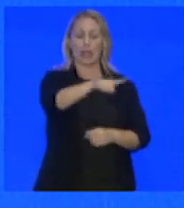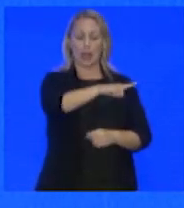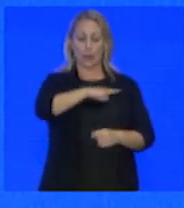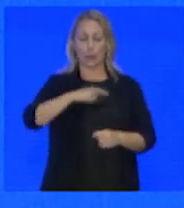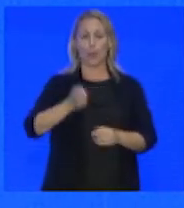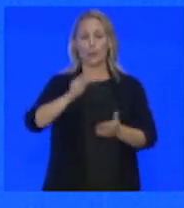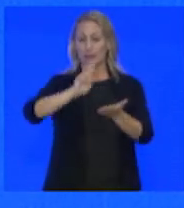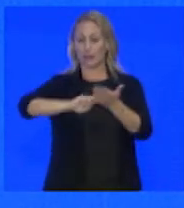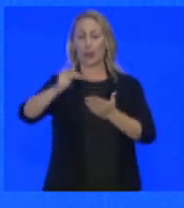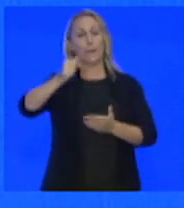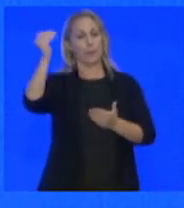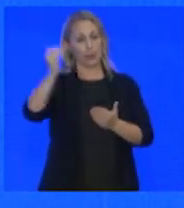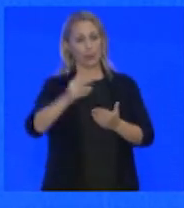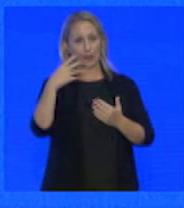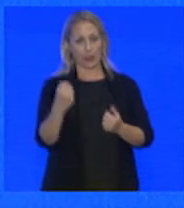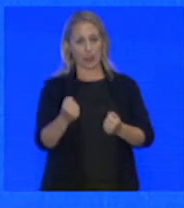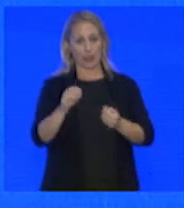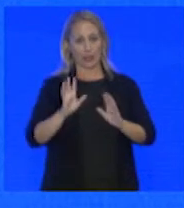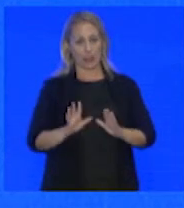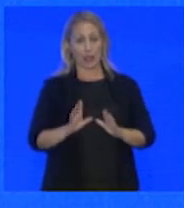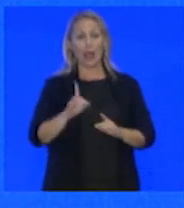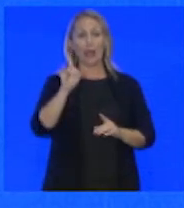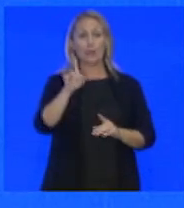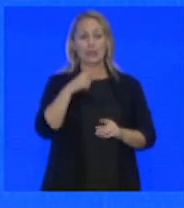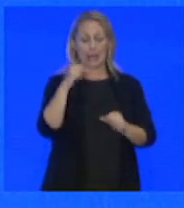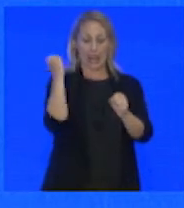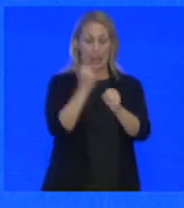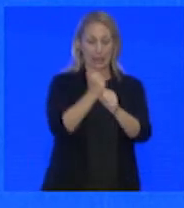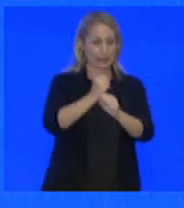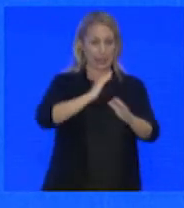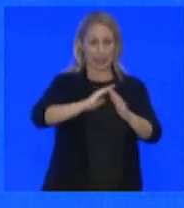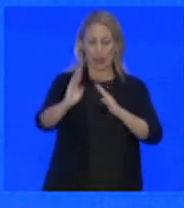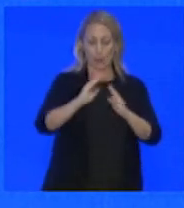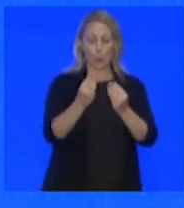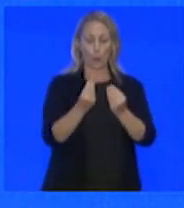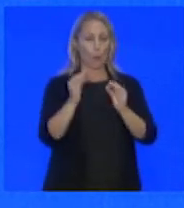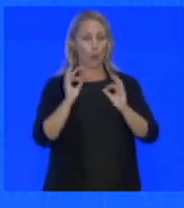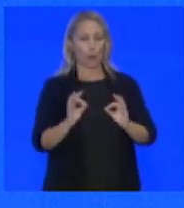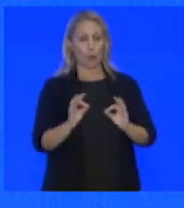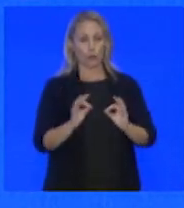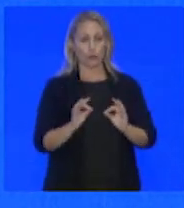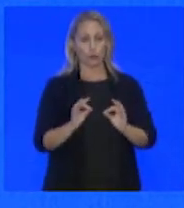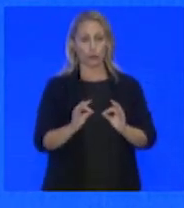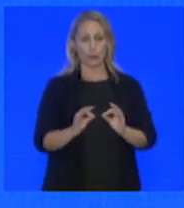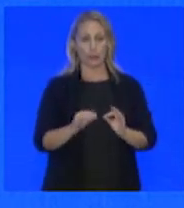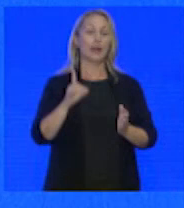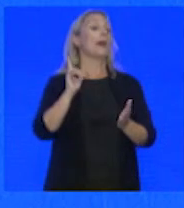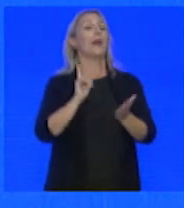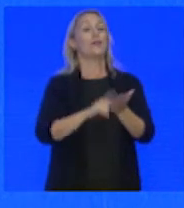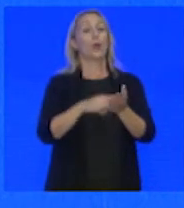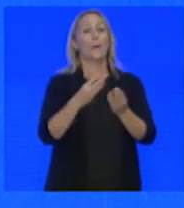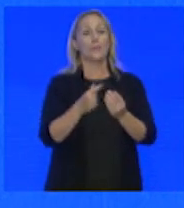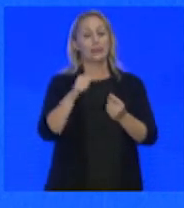Και ίσως τυπικά το μέτρο αυτό να εντάσσεται στο κεφάλαιο των εργασιακών. Στην ουσία όμως αποτελεί και αυτό μια φορολογική